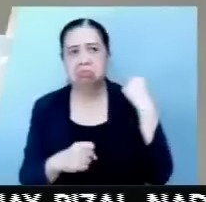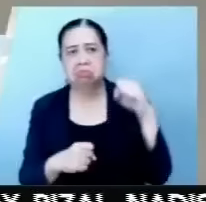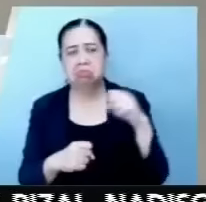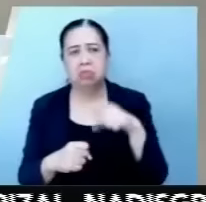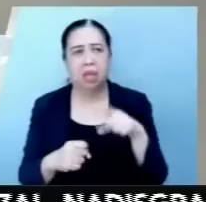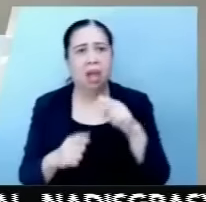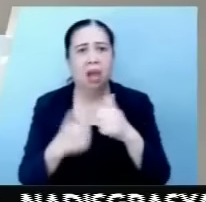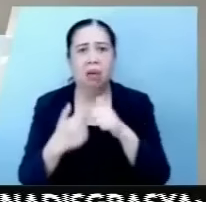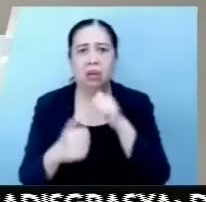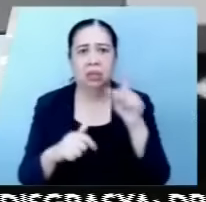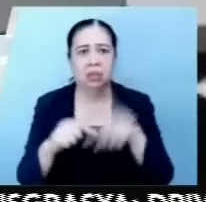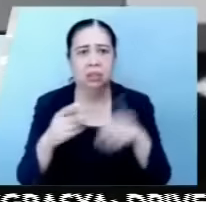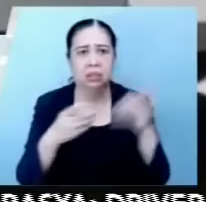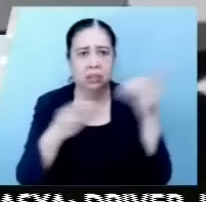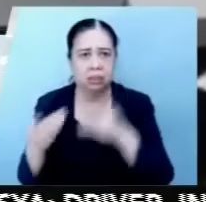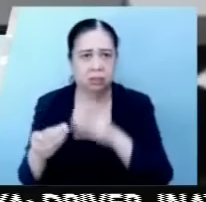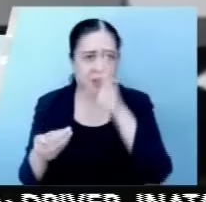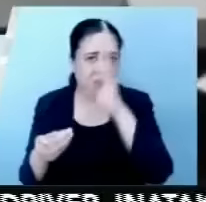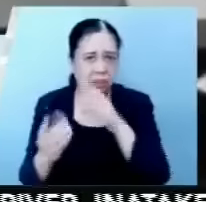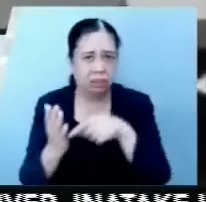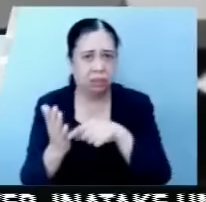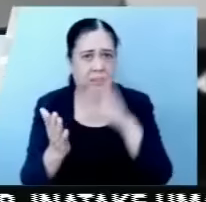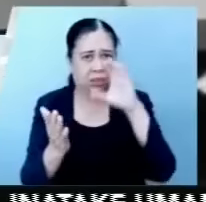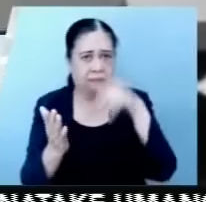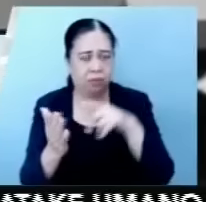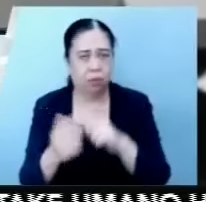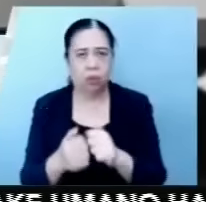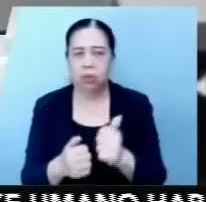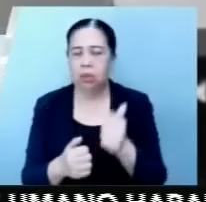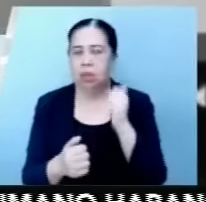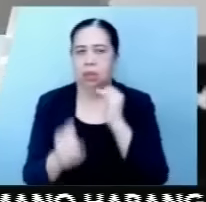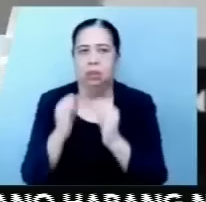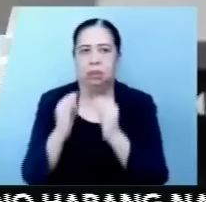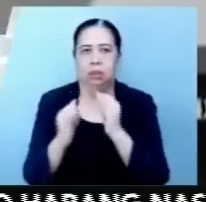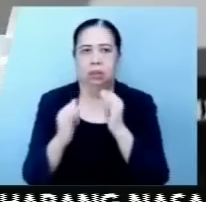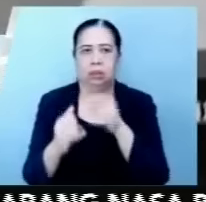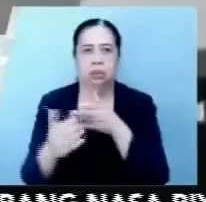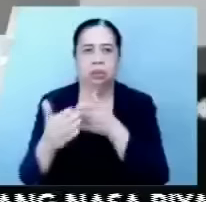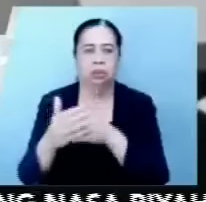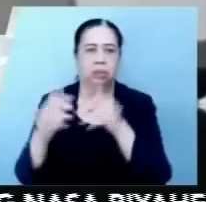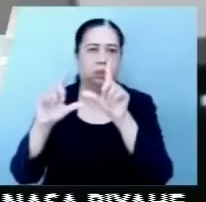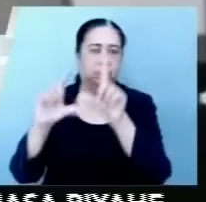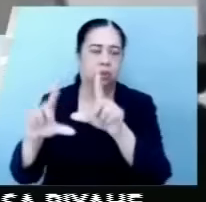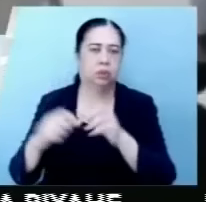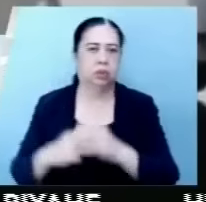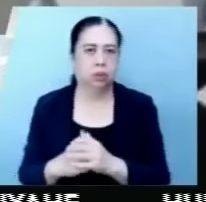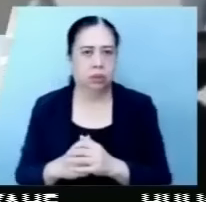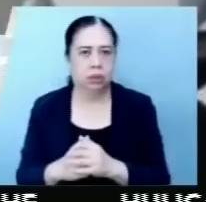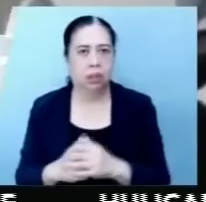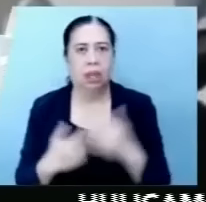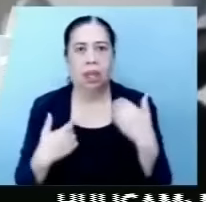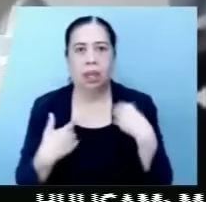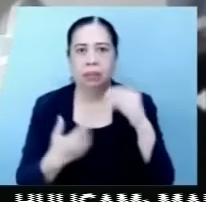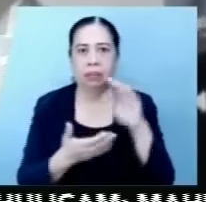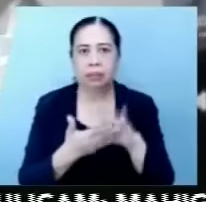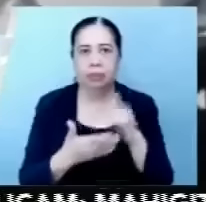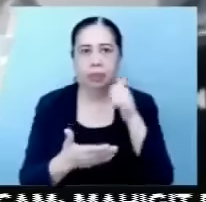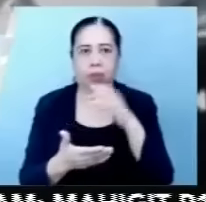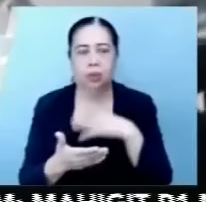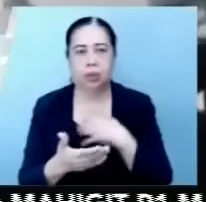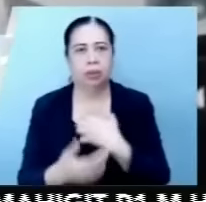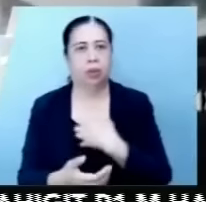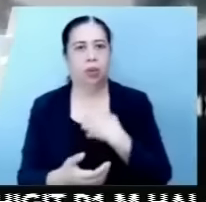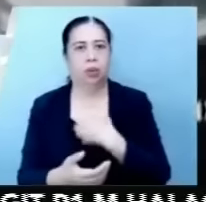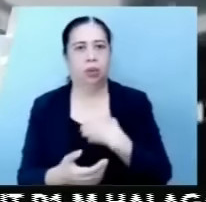kasi masira. Tumangging magbigay na pahayag ang inireklamong residente. May mag-asawa ring nagreklamo sa Barangay Batis